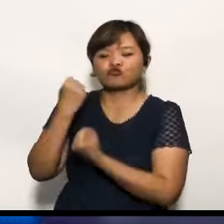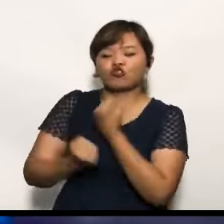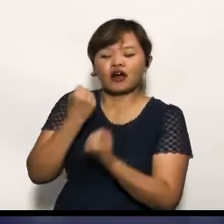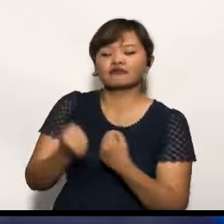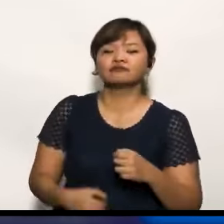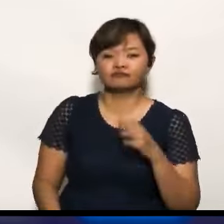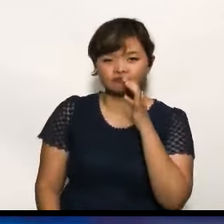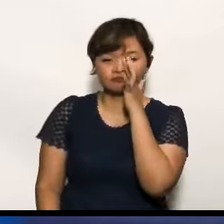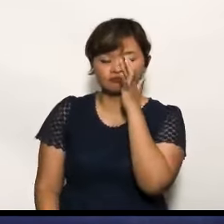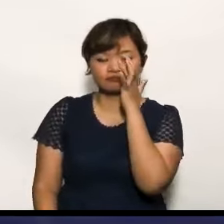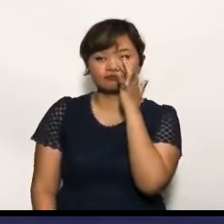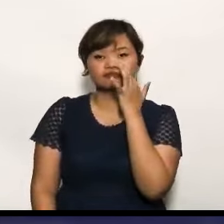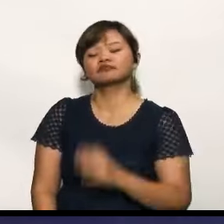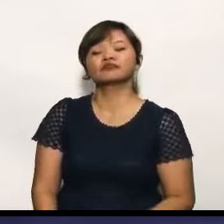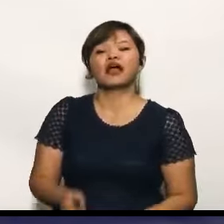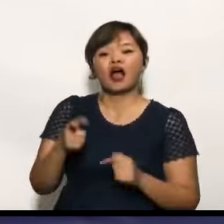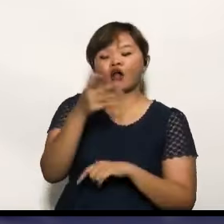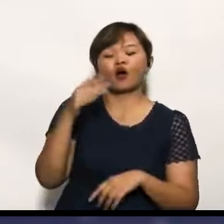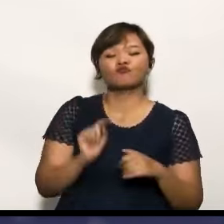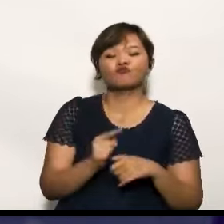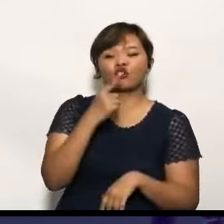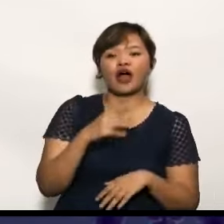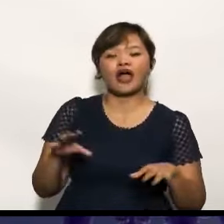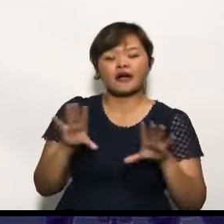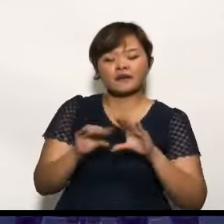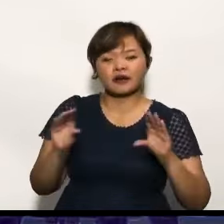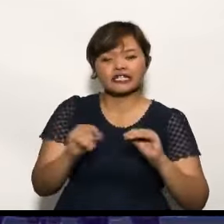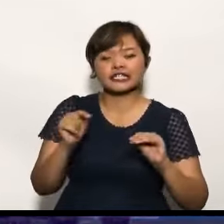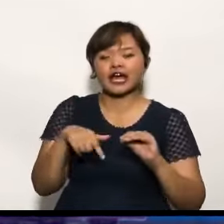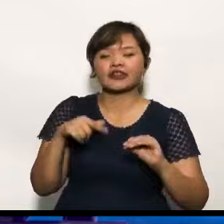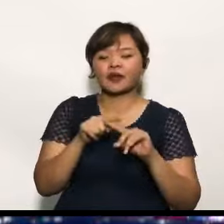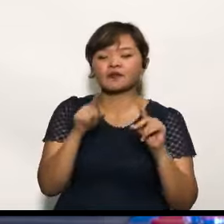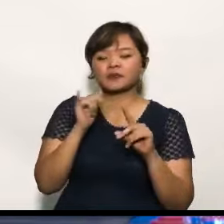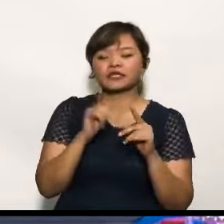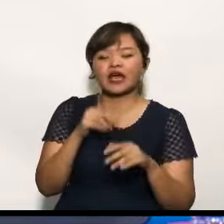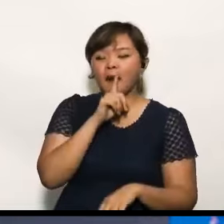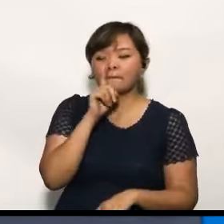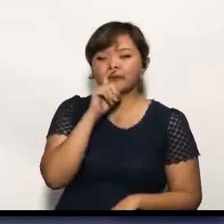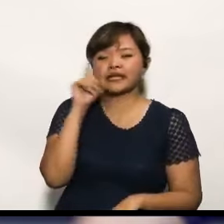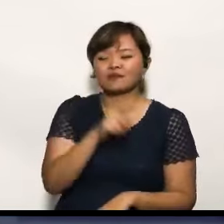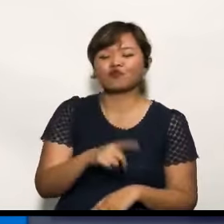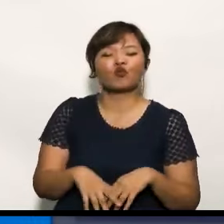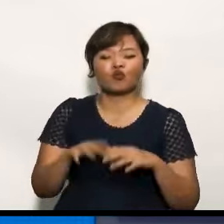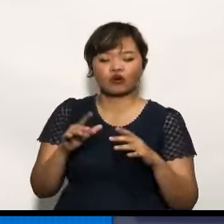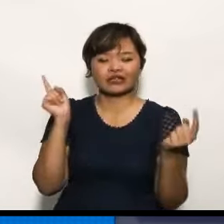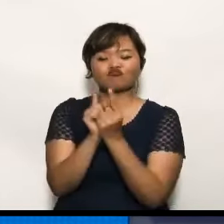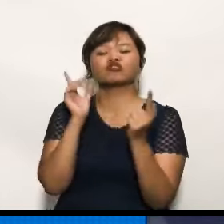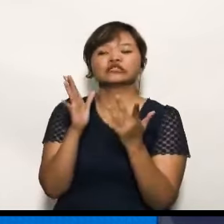Saudara yang memulai kehidupan atau karir saudara dengan let's say penipuan, if that's how you